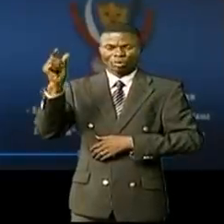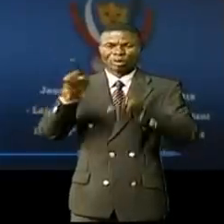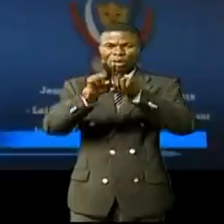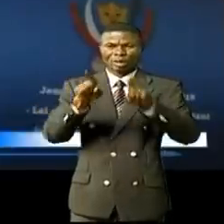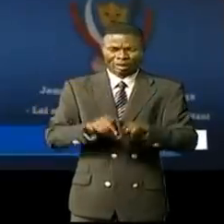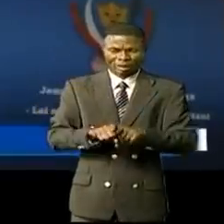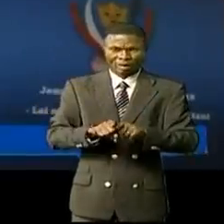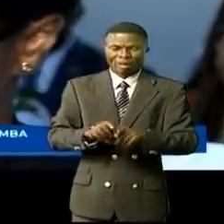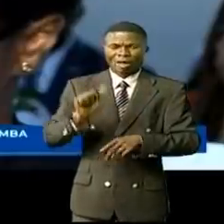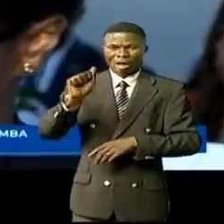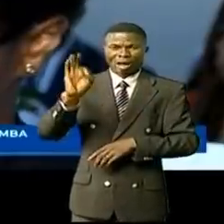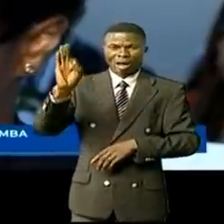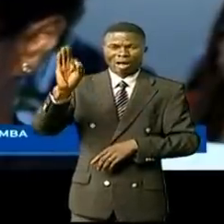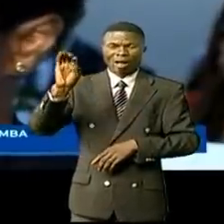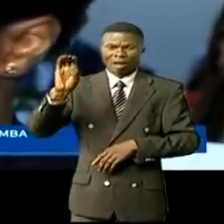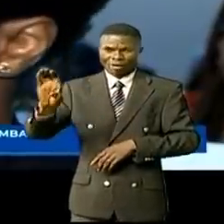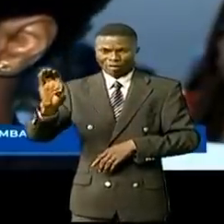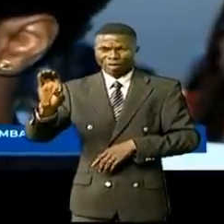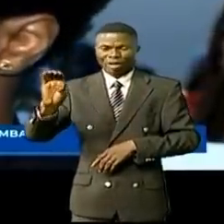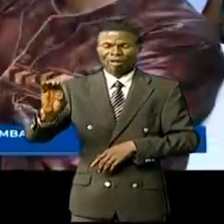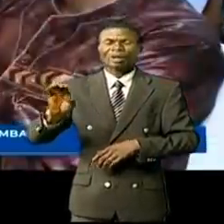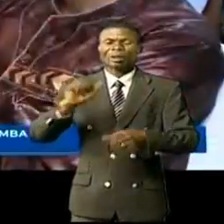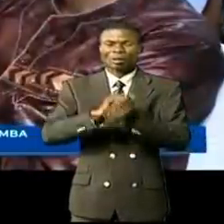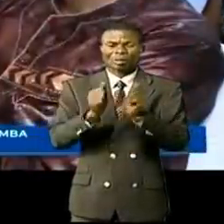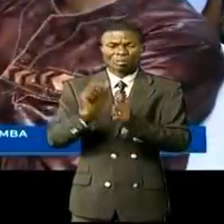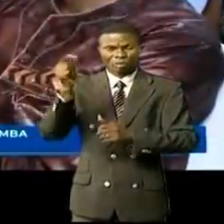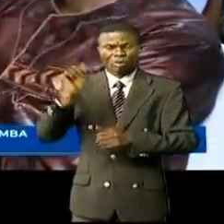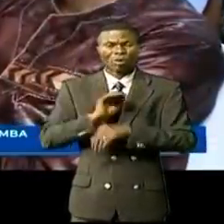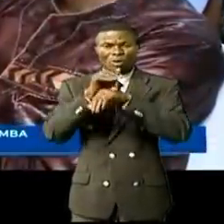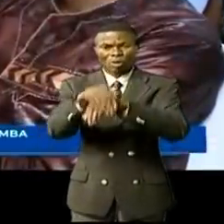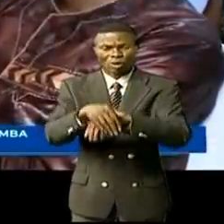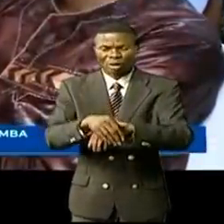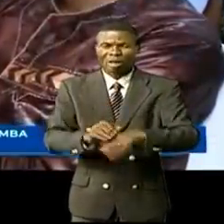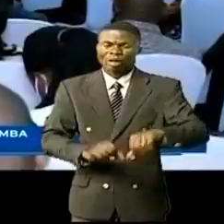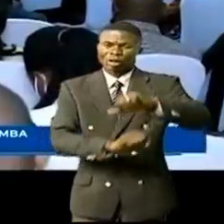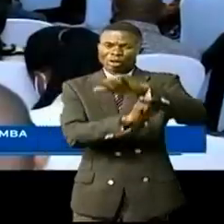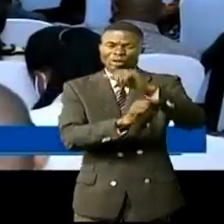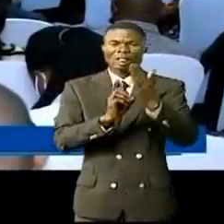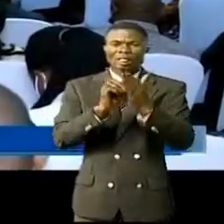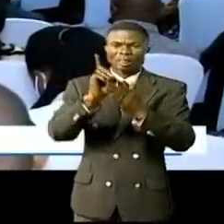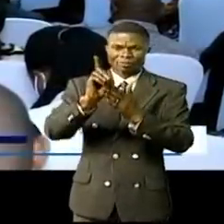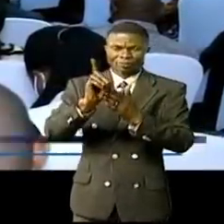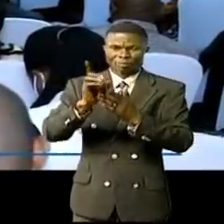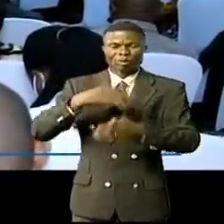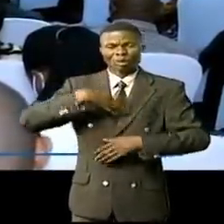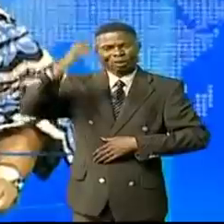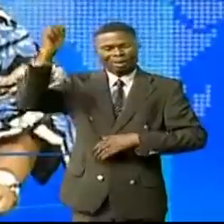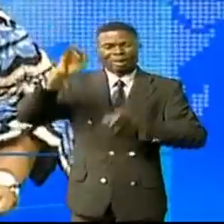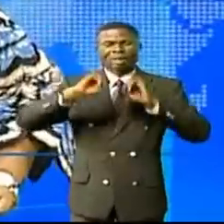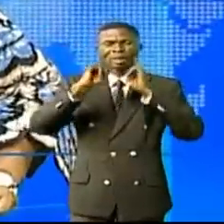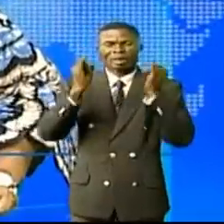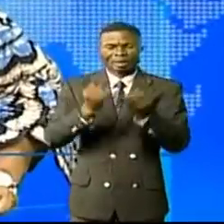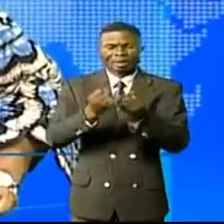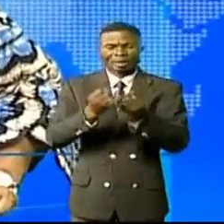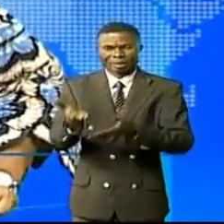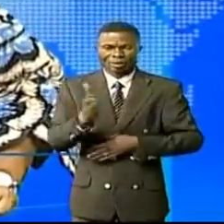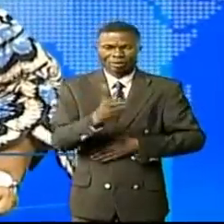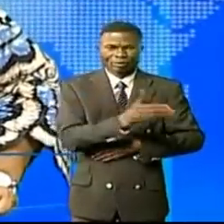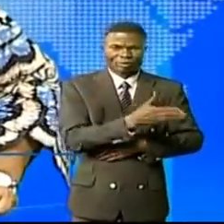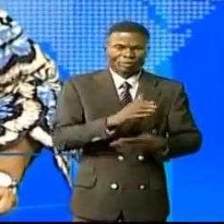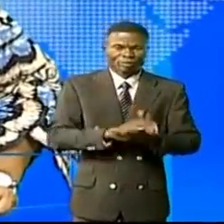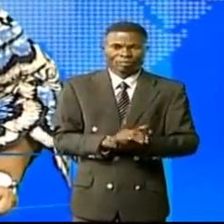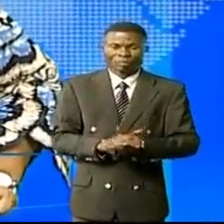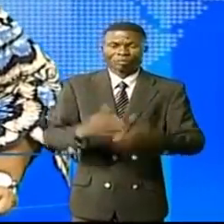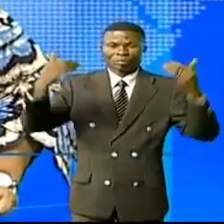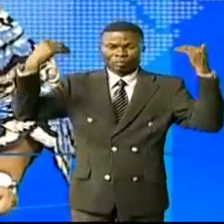la FEC qui, à travers la Chambre de Mines, s'engage à favoriser l'émergence de champions de l'industrie. L'autorité